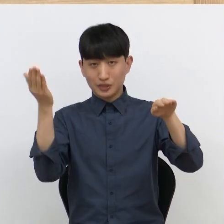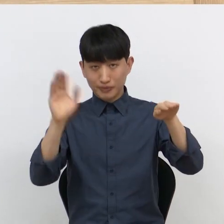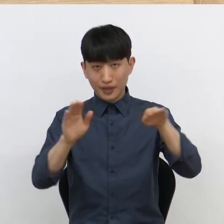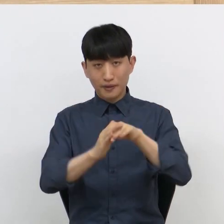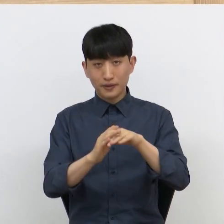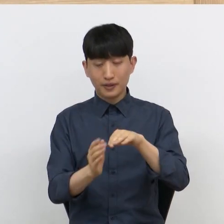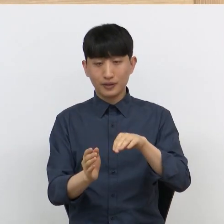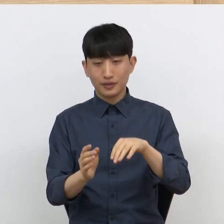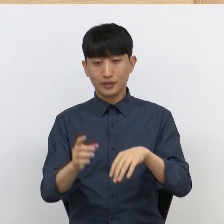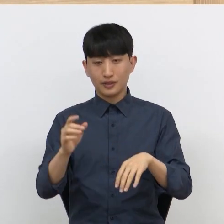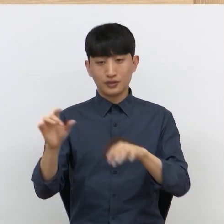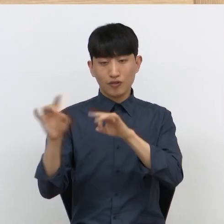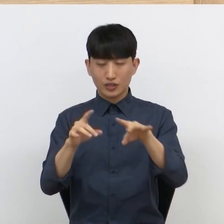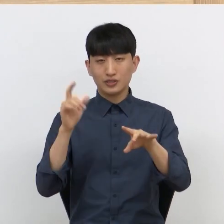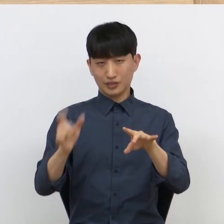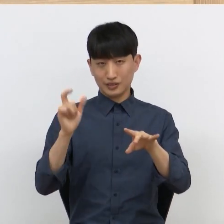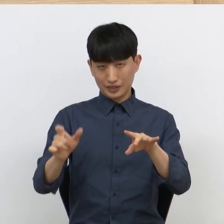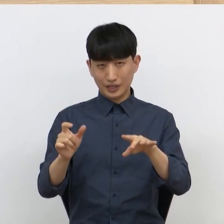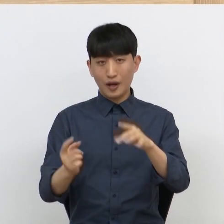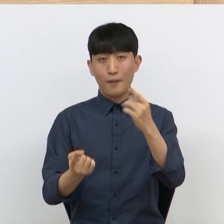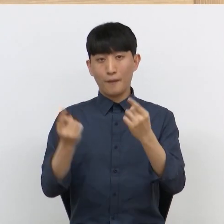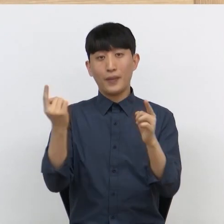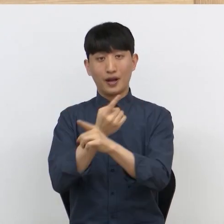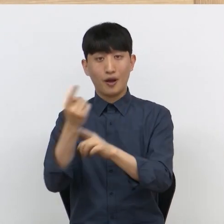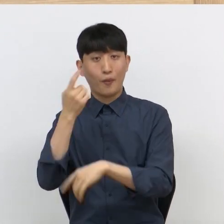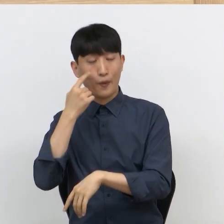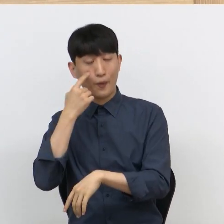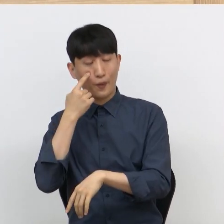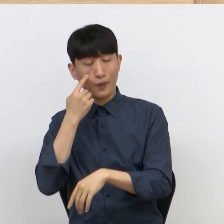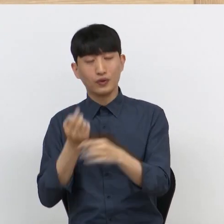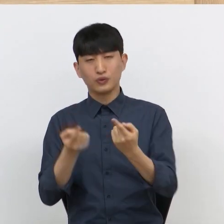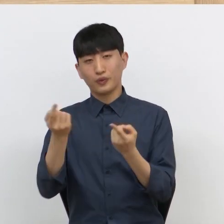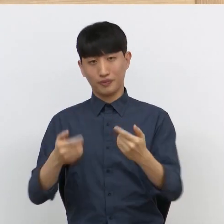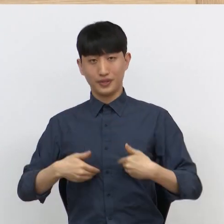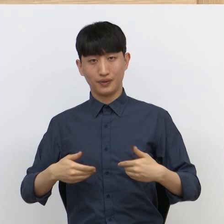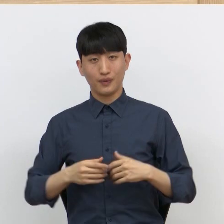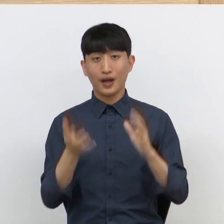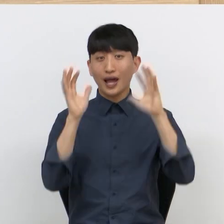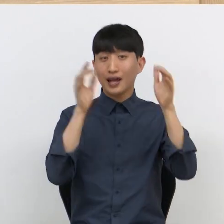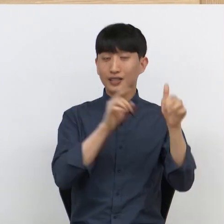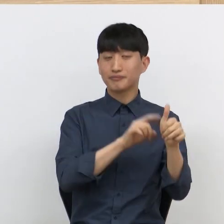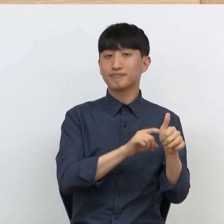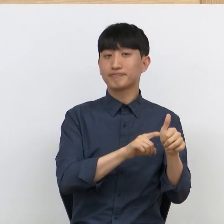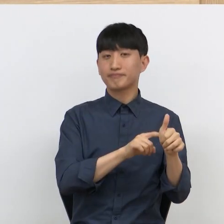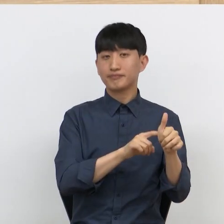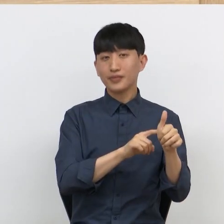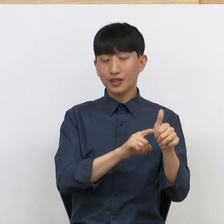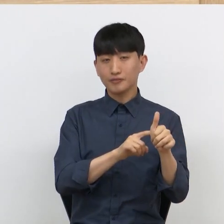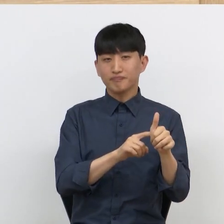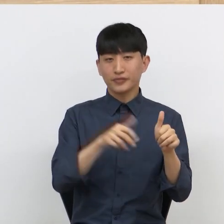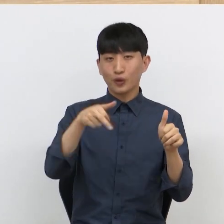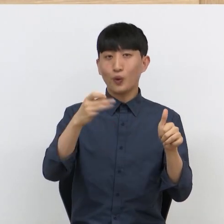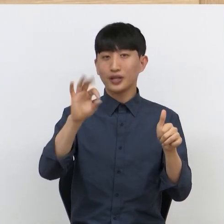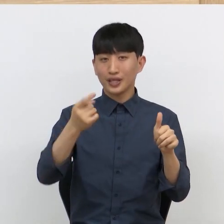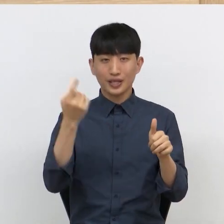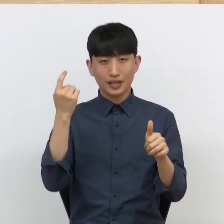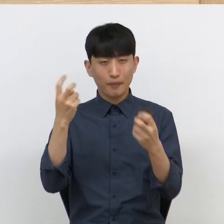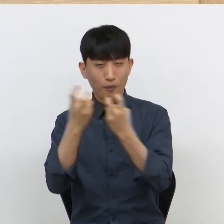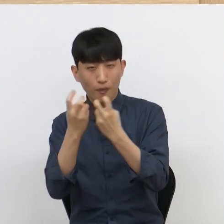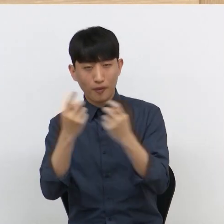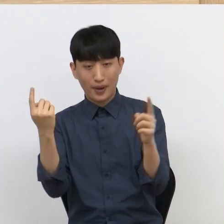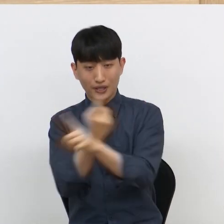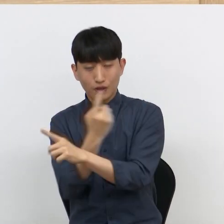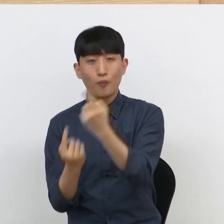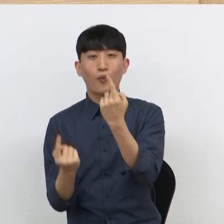코딩 전략을 다른 걸로 바꾸어 볼 필요가 있죠. 그리고 아동의 경우에는 이런 코딩 전략을